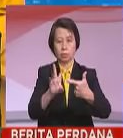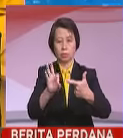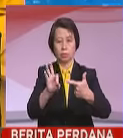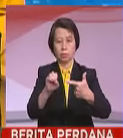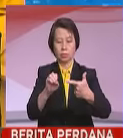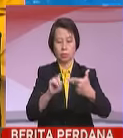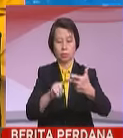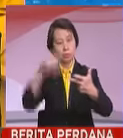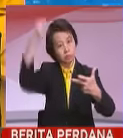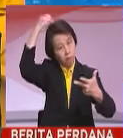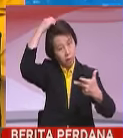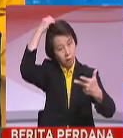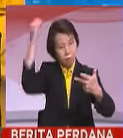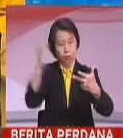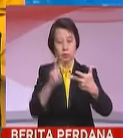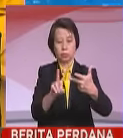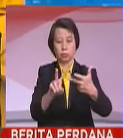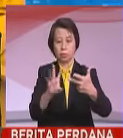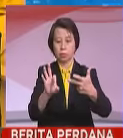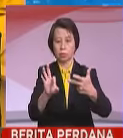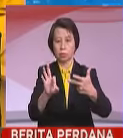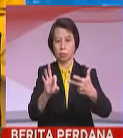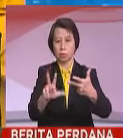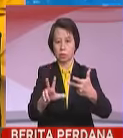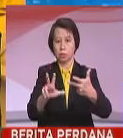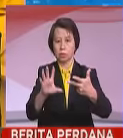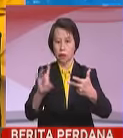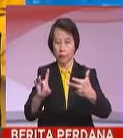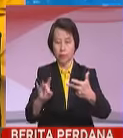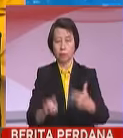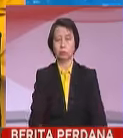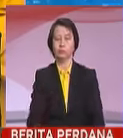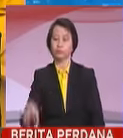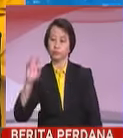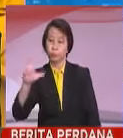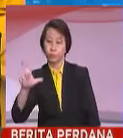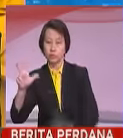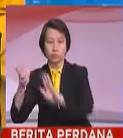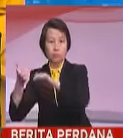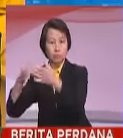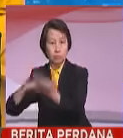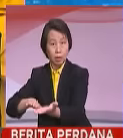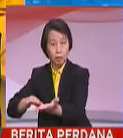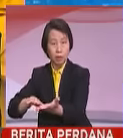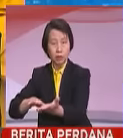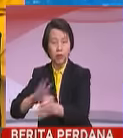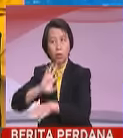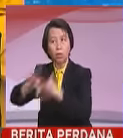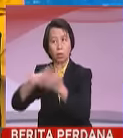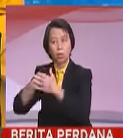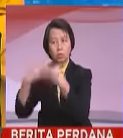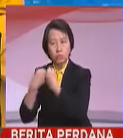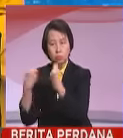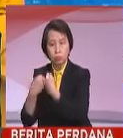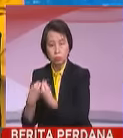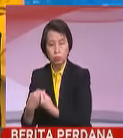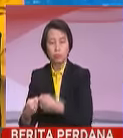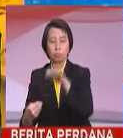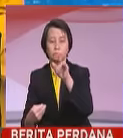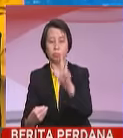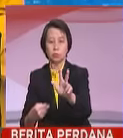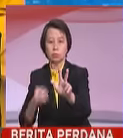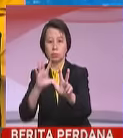290 dan Selangor 238 kes. Tiga lagi kematian turut dilaporkan menjadikan jumlahnya